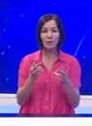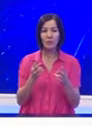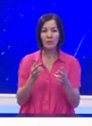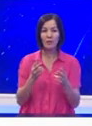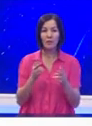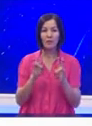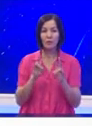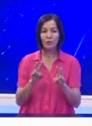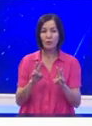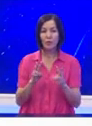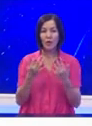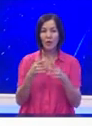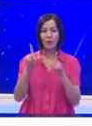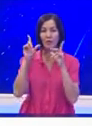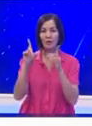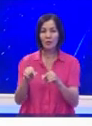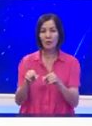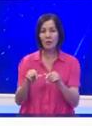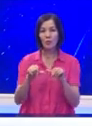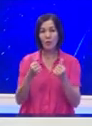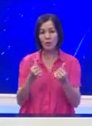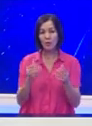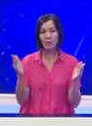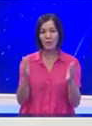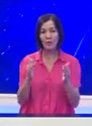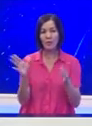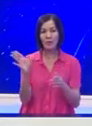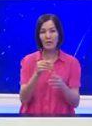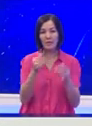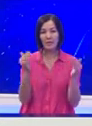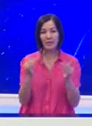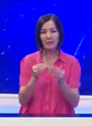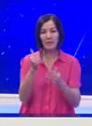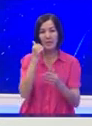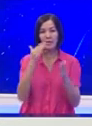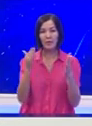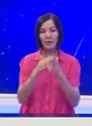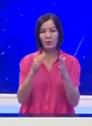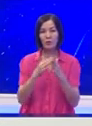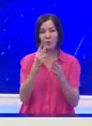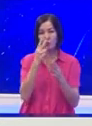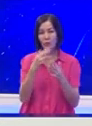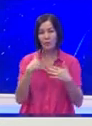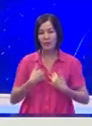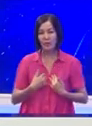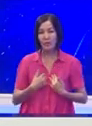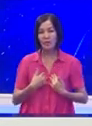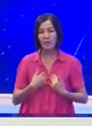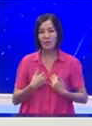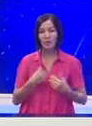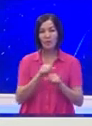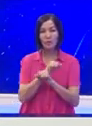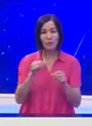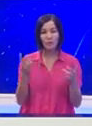болса, ауылдан кету де аз болады, ажырасу да аз болады, қарттар үйін көріп қарным ашады, қарттар үйінде болдырмауымыз керек